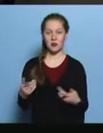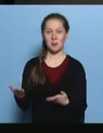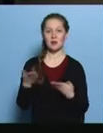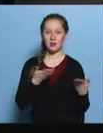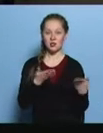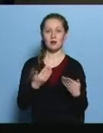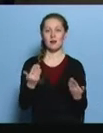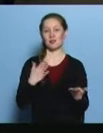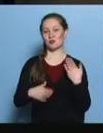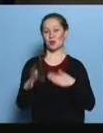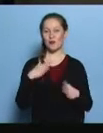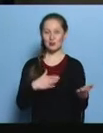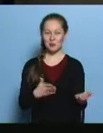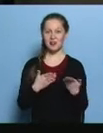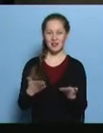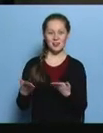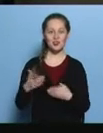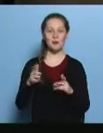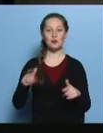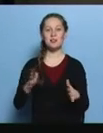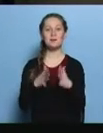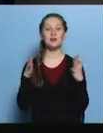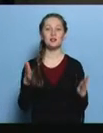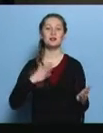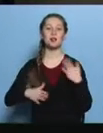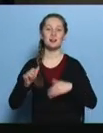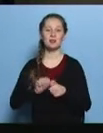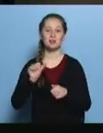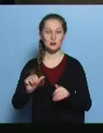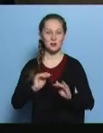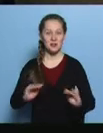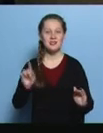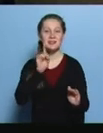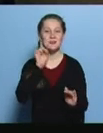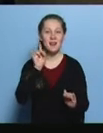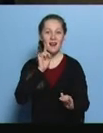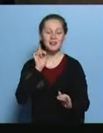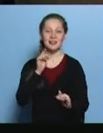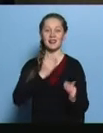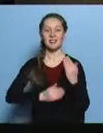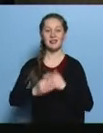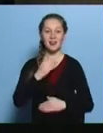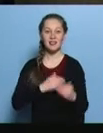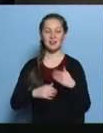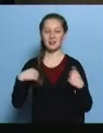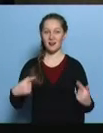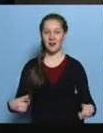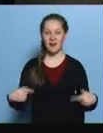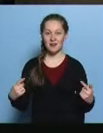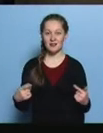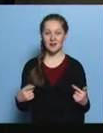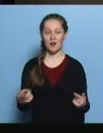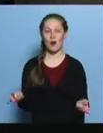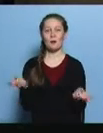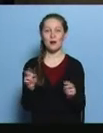сегодня с удовольствием это делаем. И люди с большой радостью, особенно дети, молодые инвалиды, на колясках